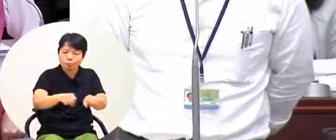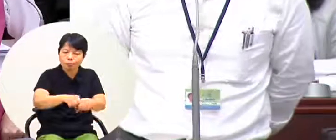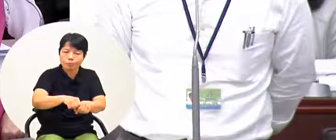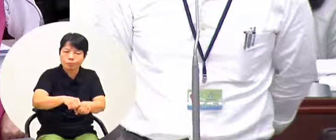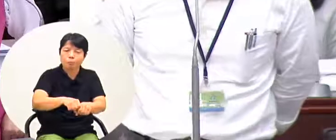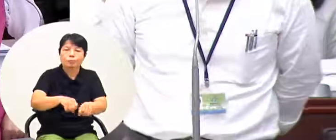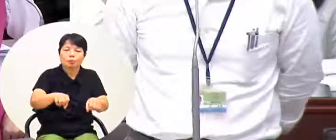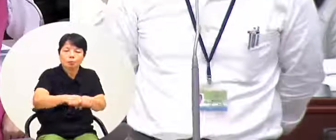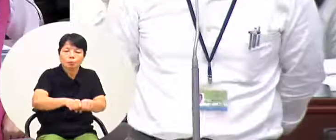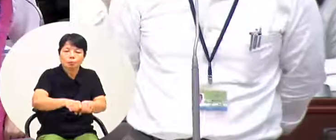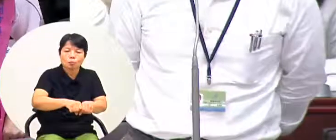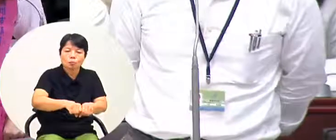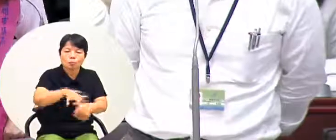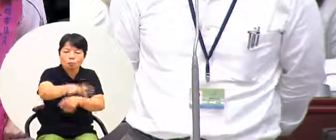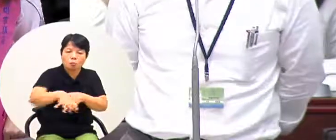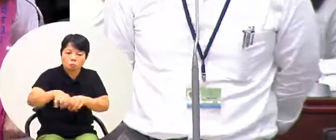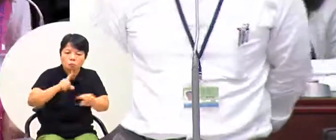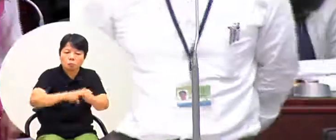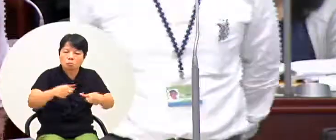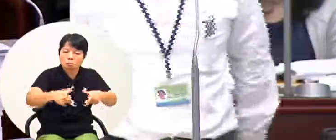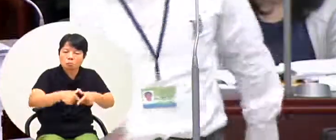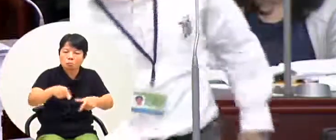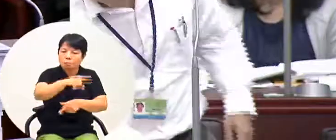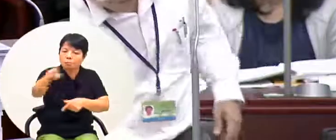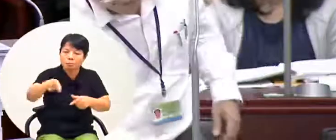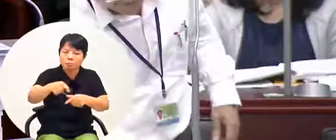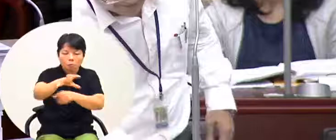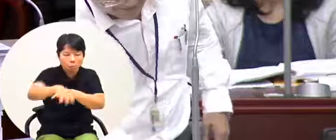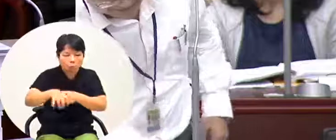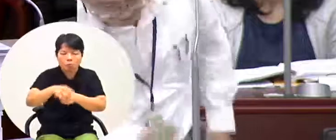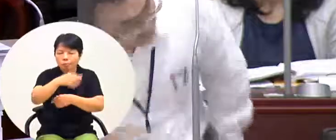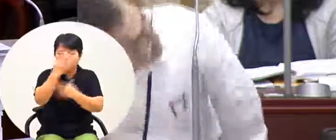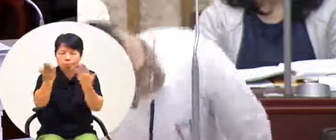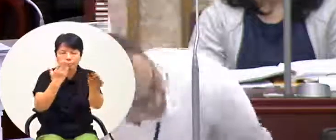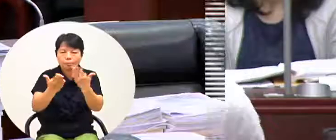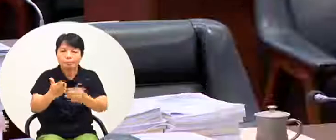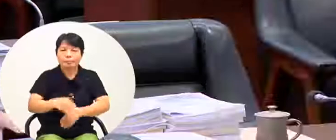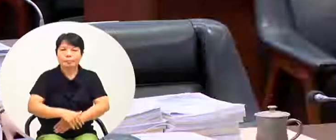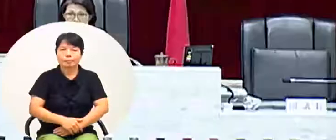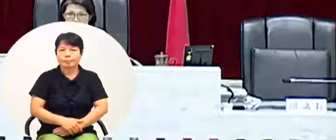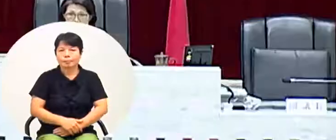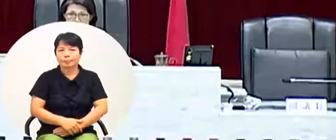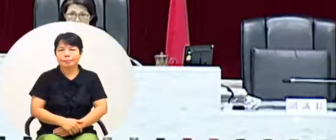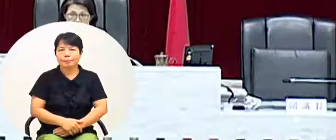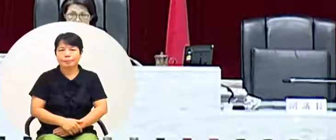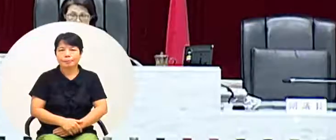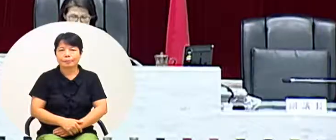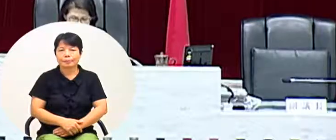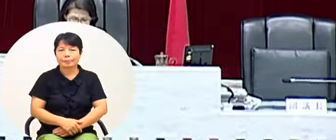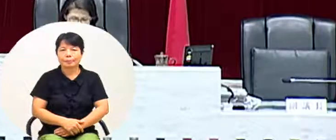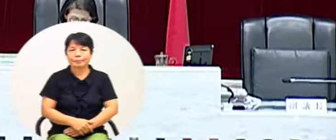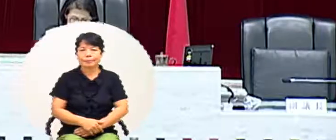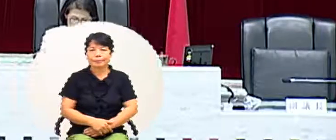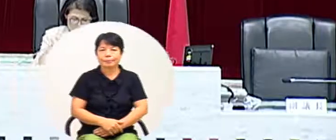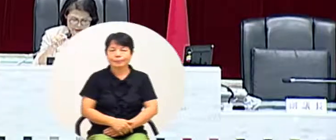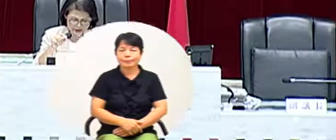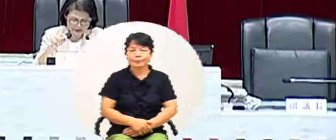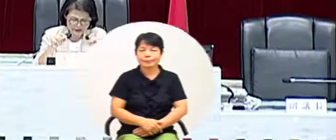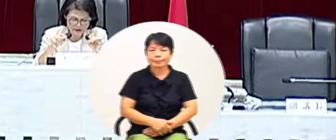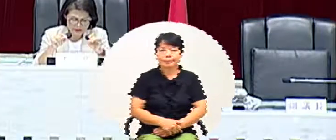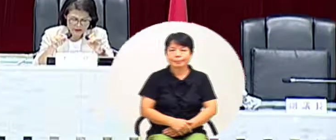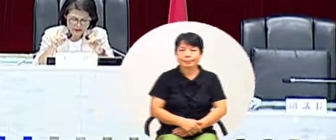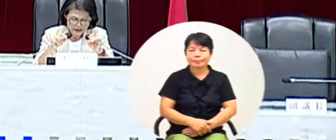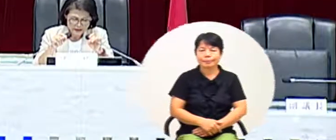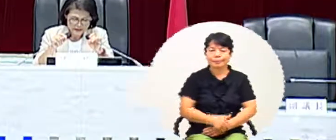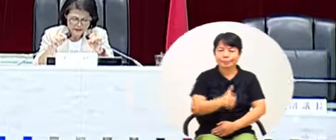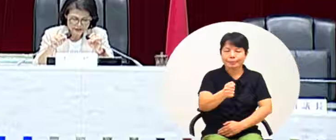好， 是是，好，谢谢。 好，谢谢陈美娟议员的咨询